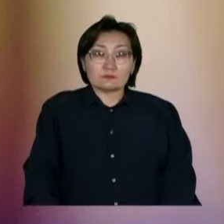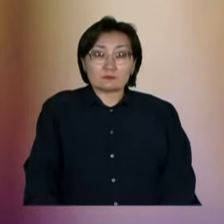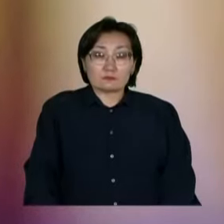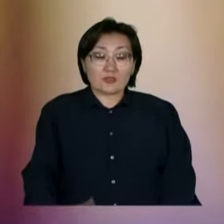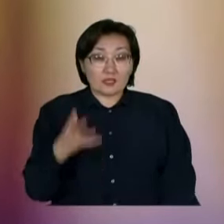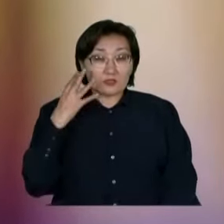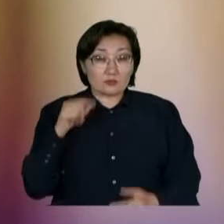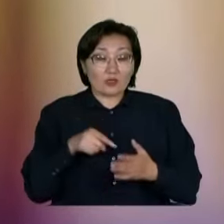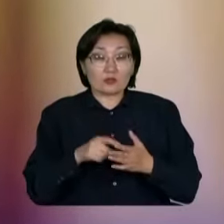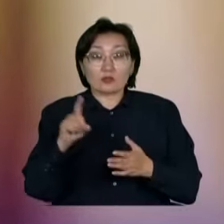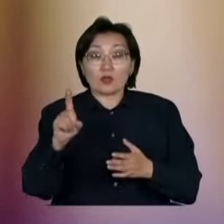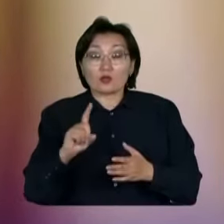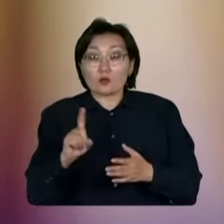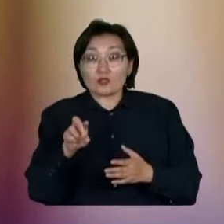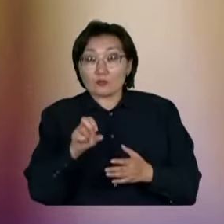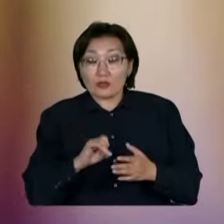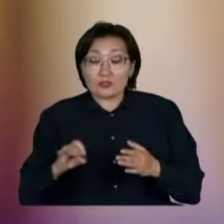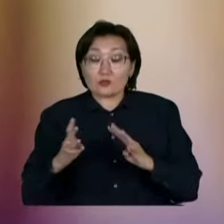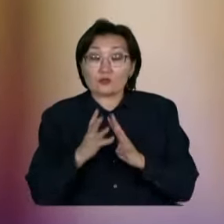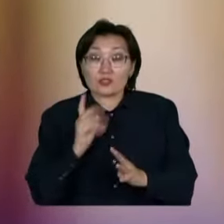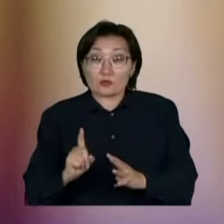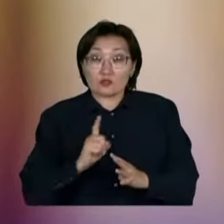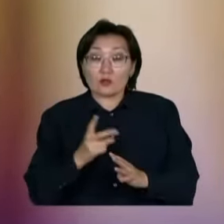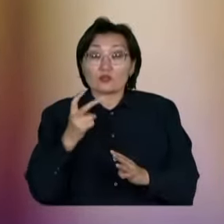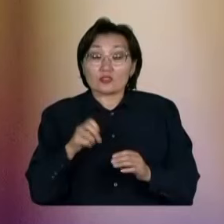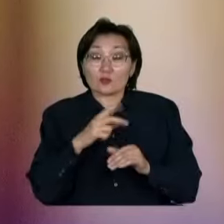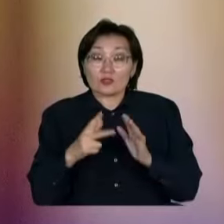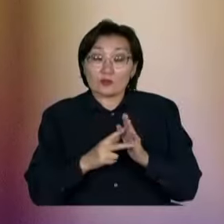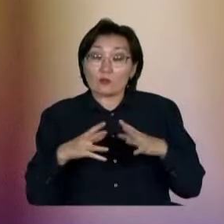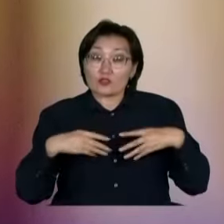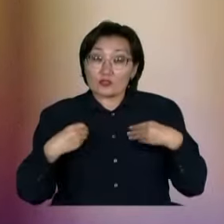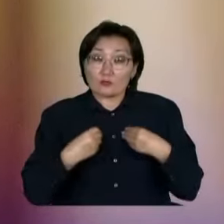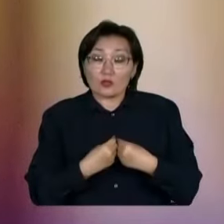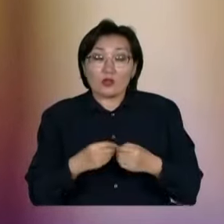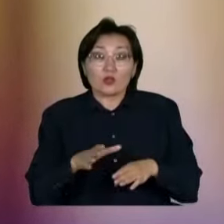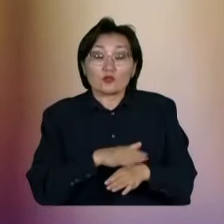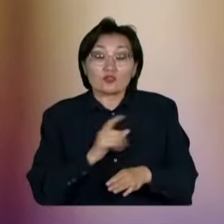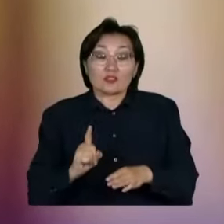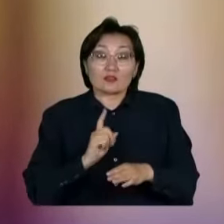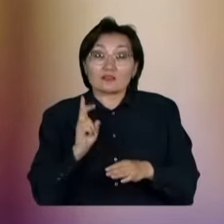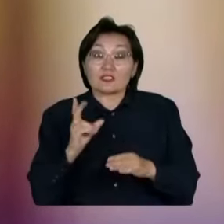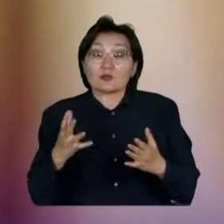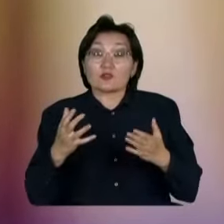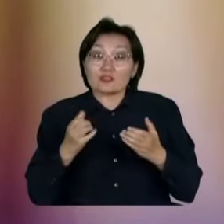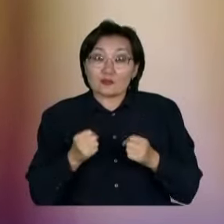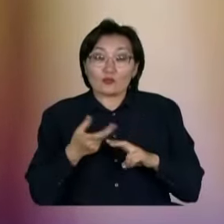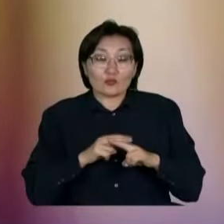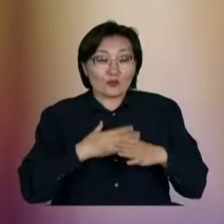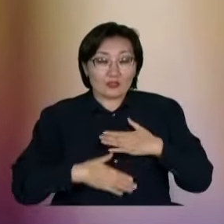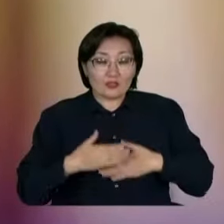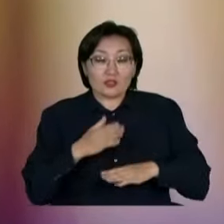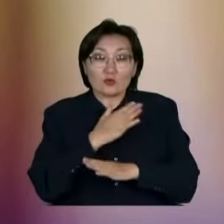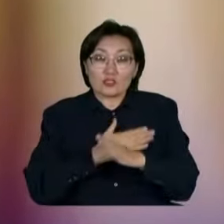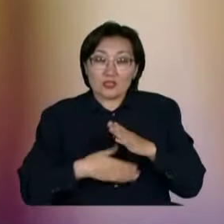Ал Алматының Наурызбай ауданында кезекте тұрған тағы 218 отбасы көптен күткен пәтерге ие болды. Бұл қуаныш,